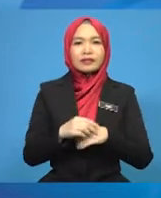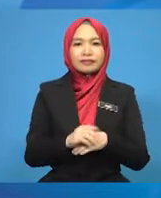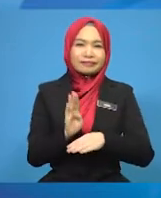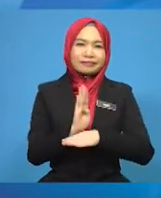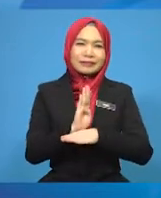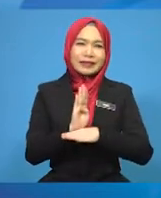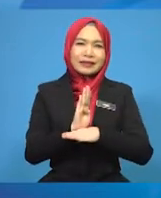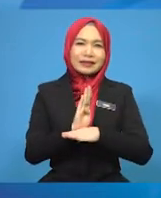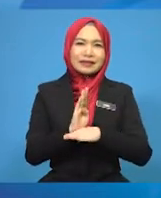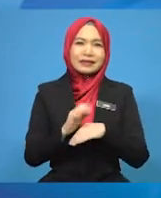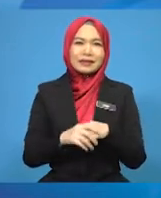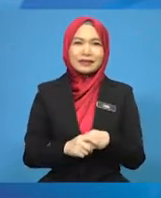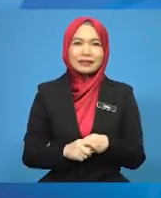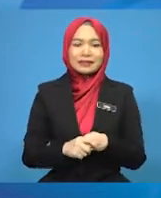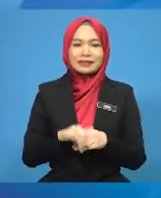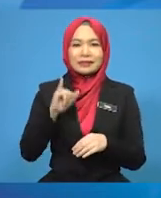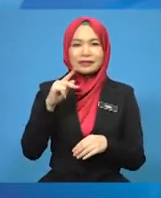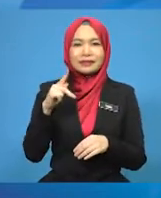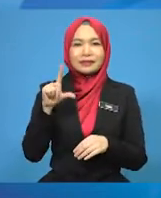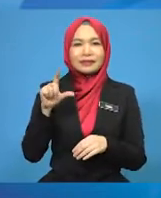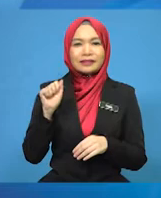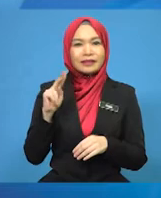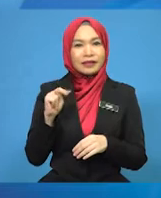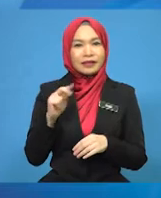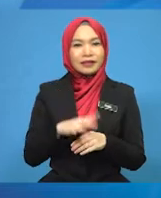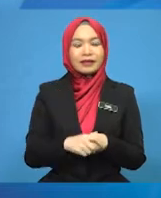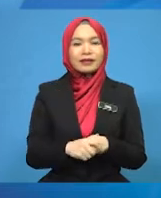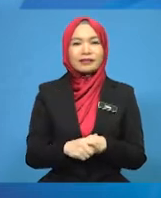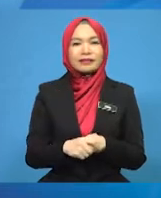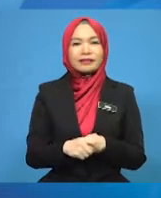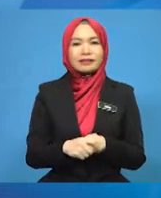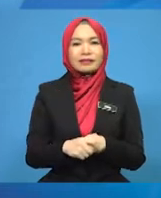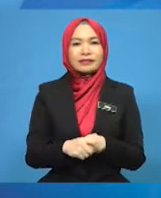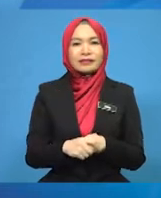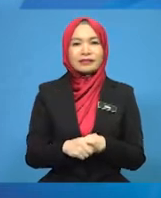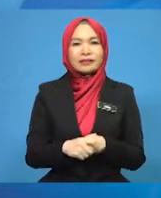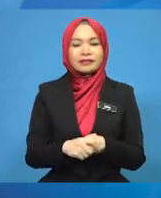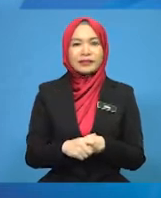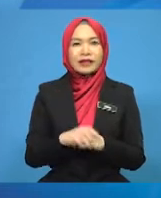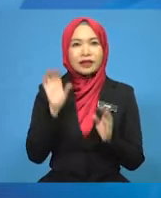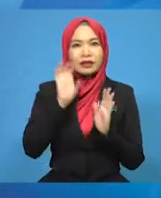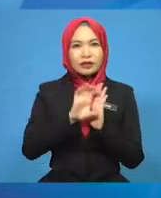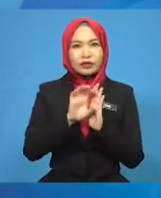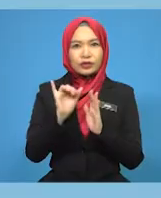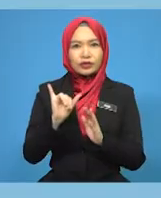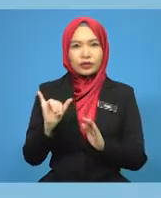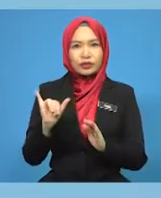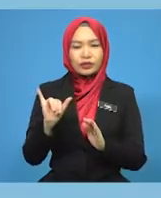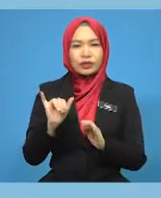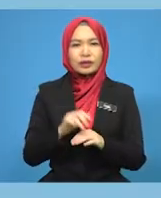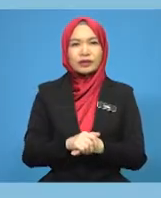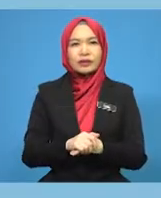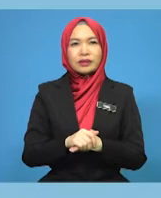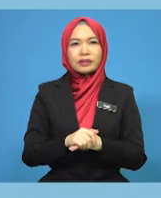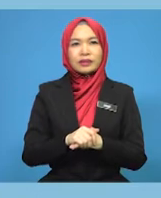saya akan sertakan di dalam slide yang saya sediakan. Kita mulakan dengan contoh yang pertama. Contoh dalam bidang